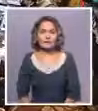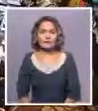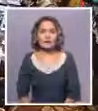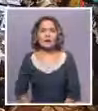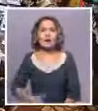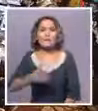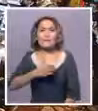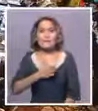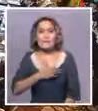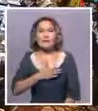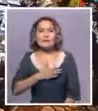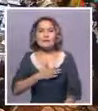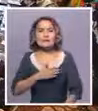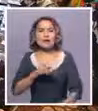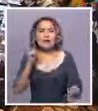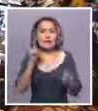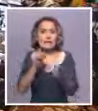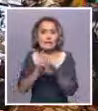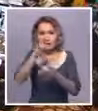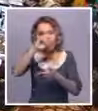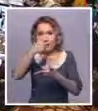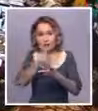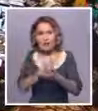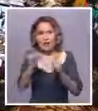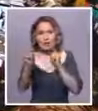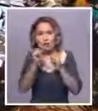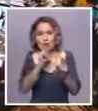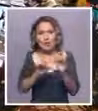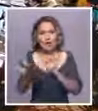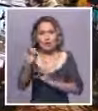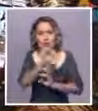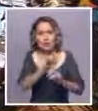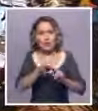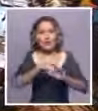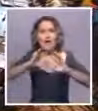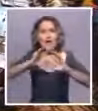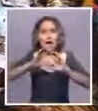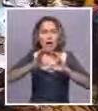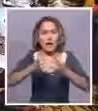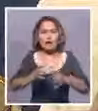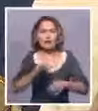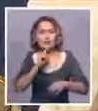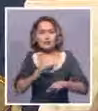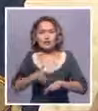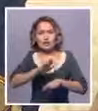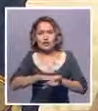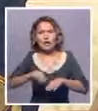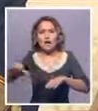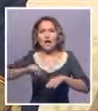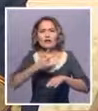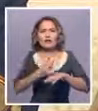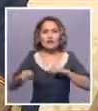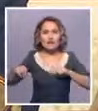шағын құрамдағы кездесуде ТМД-ның бүгіні мен болашағын кеңірек талқыладық. Соңғы кезде әлем түбегейлі өзгерістерге тап болғаны бәріміз жақсы білеміз.